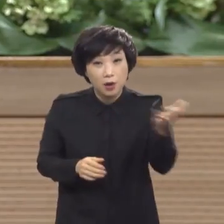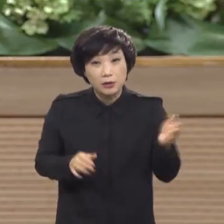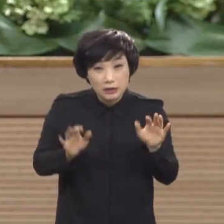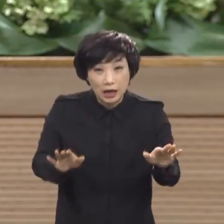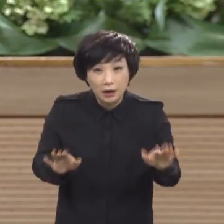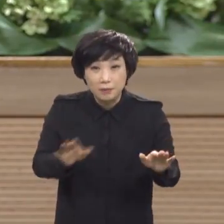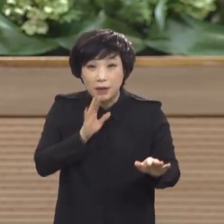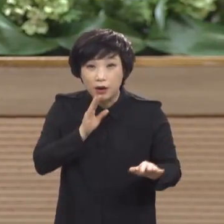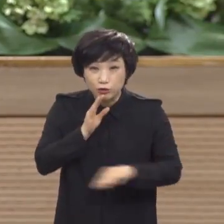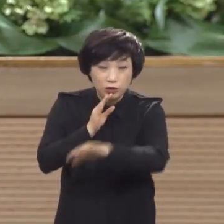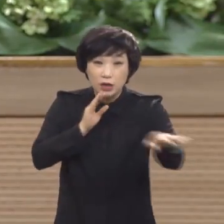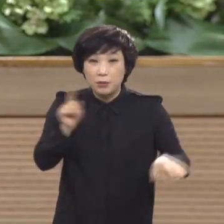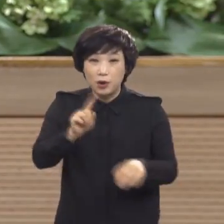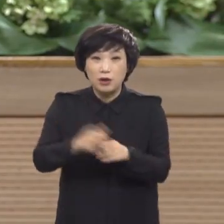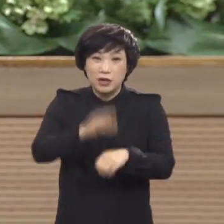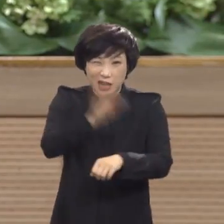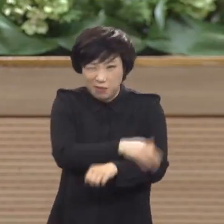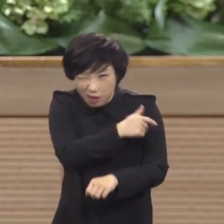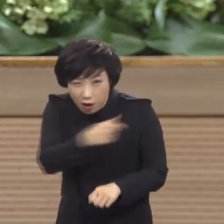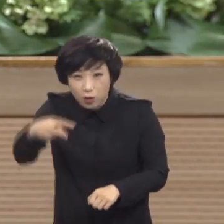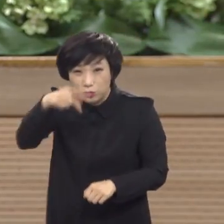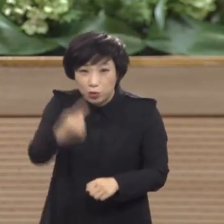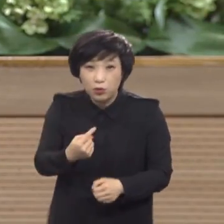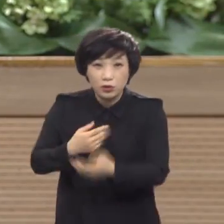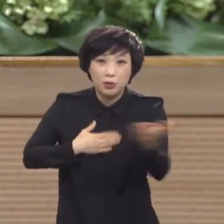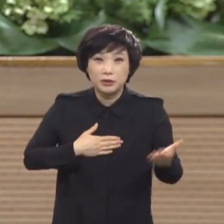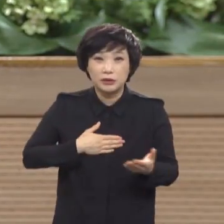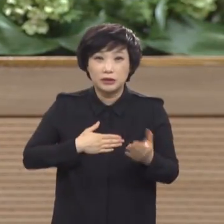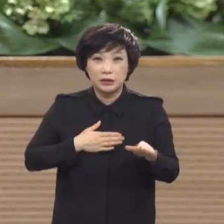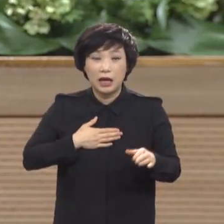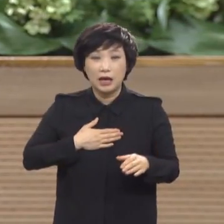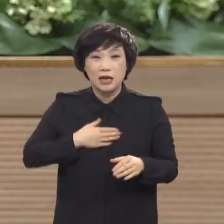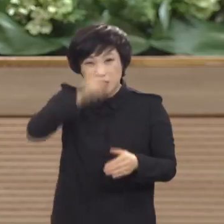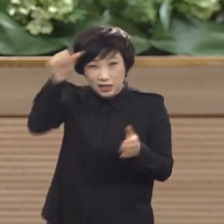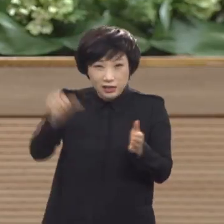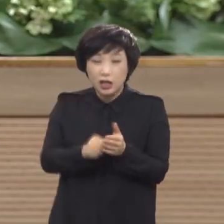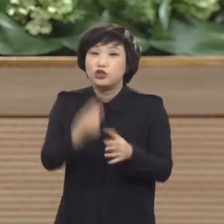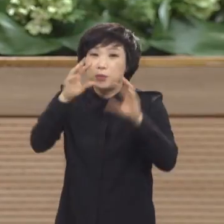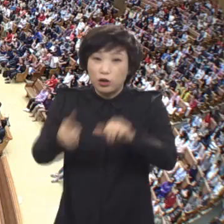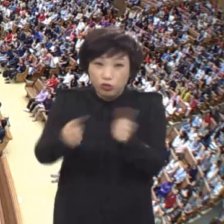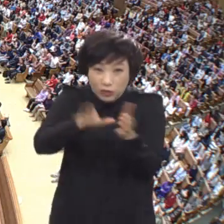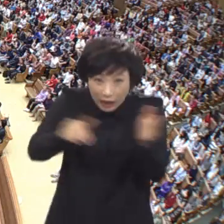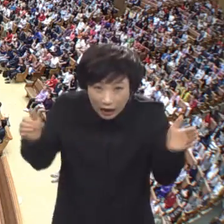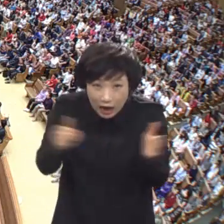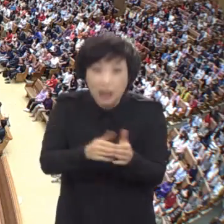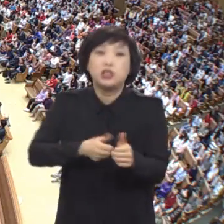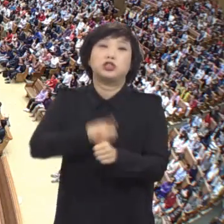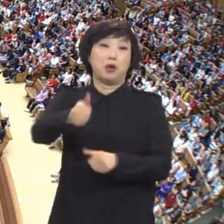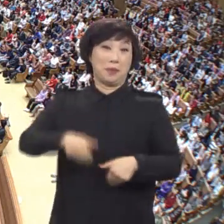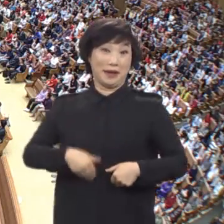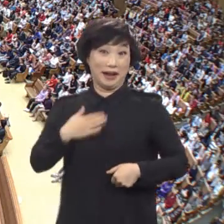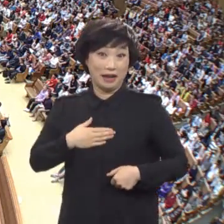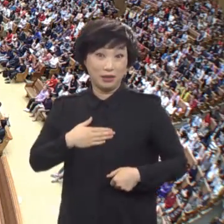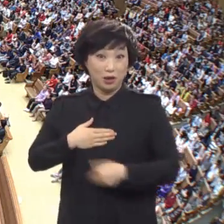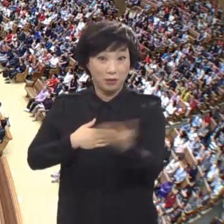보십시오. 우리는 아무리 접근해도 내 인생 여정 끝날 때까지 이겨야 된다.